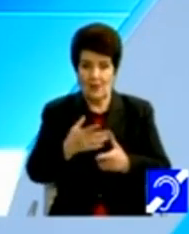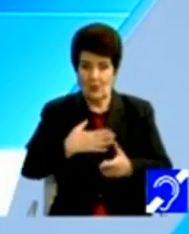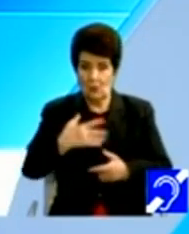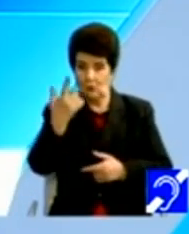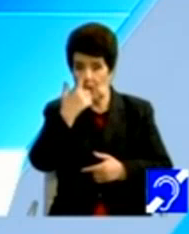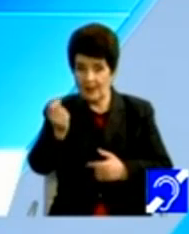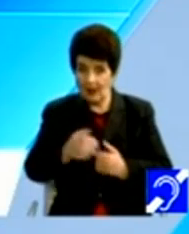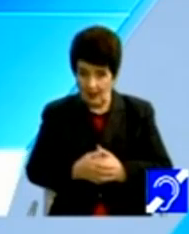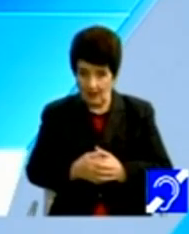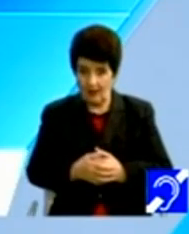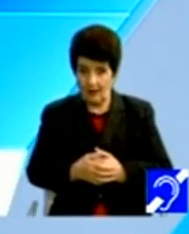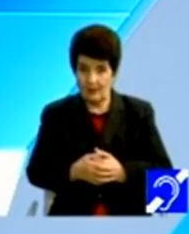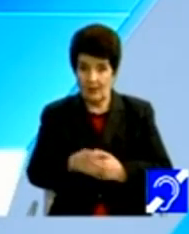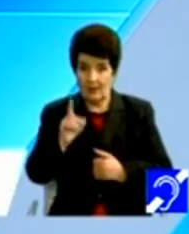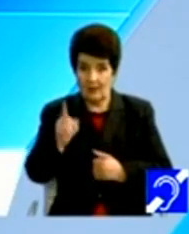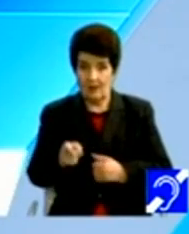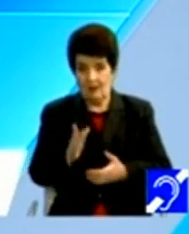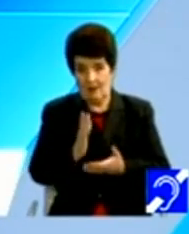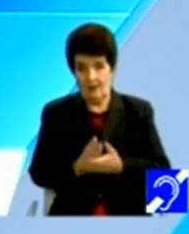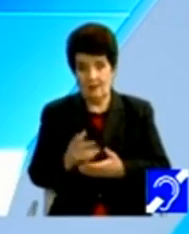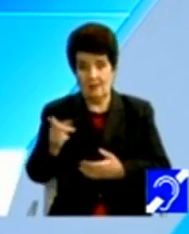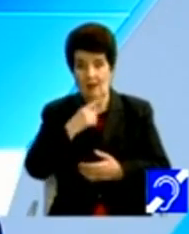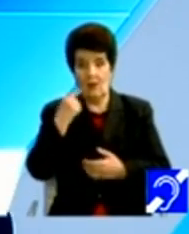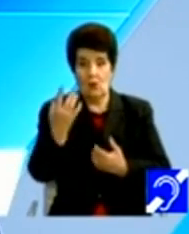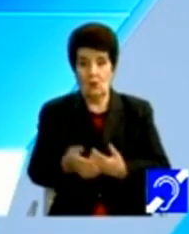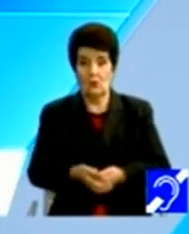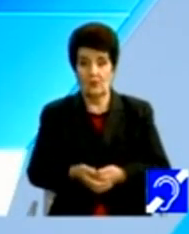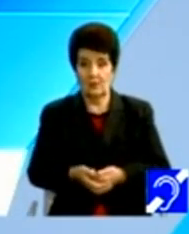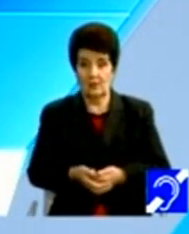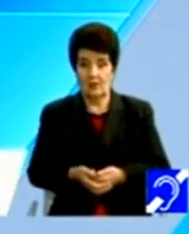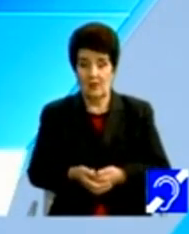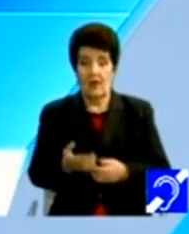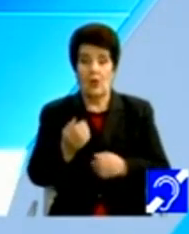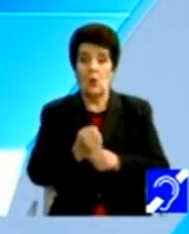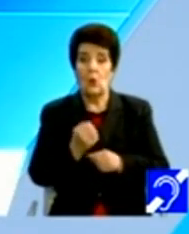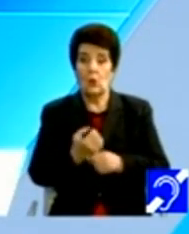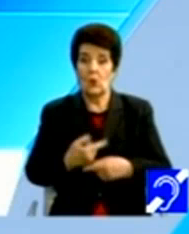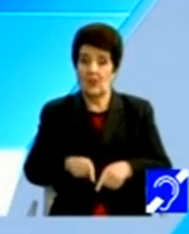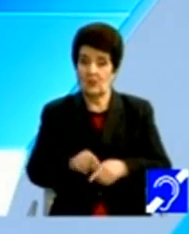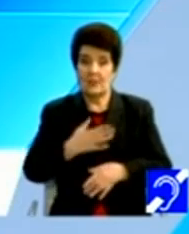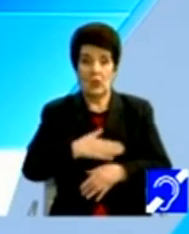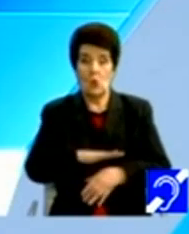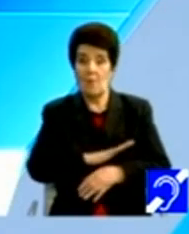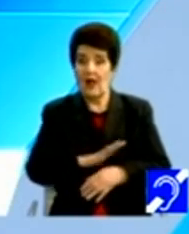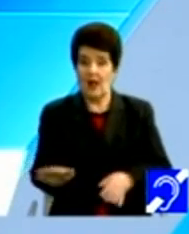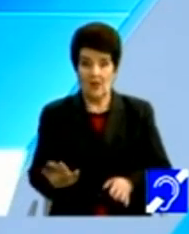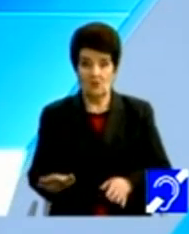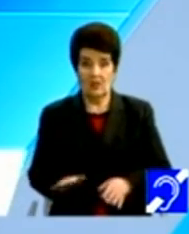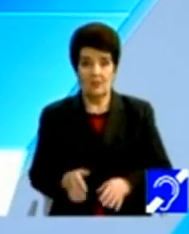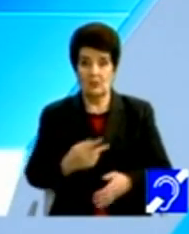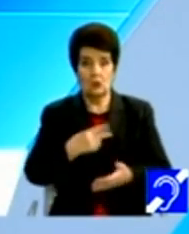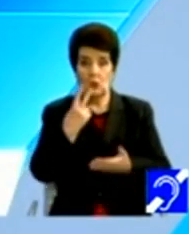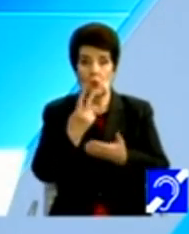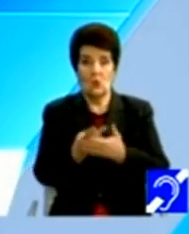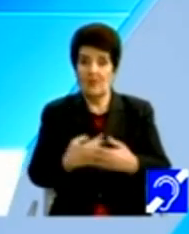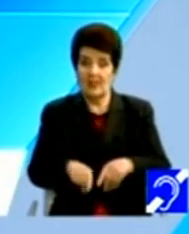a poporului că Crimeea este a Rusiei. Pe mine lucrurile astea nu mă aranjează și eu nu văd că o